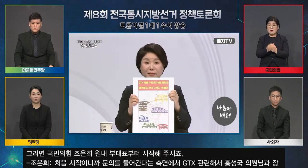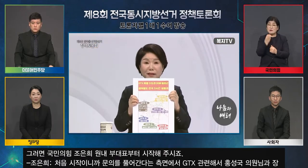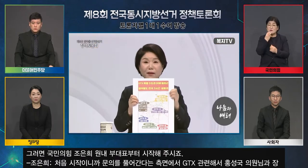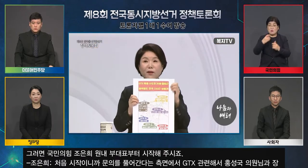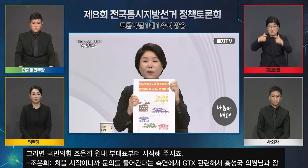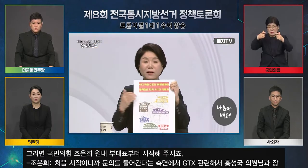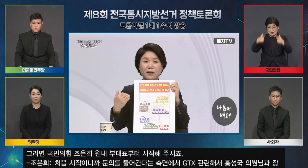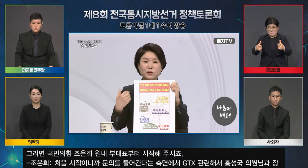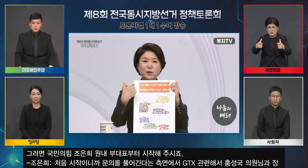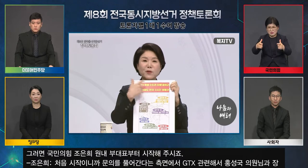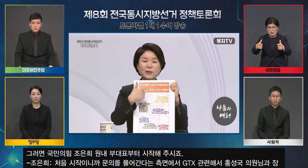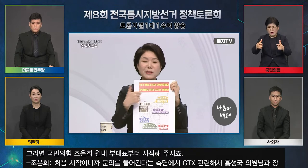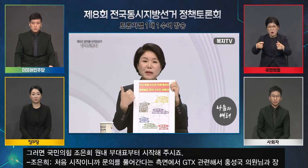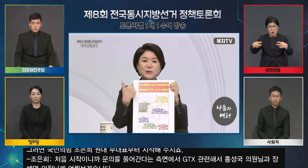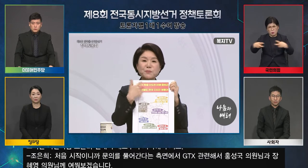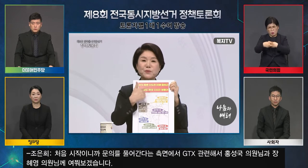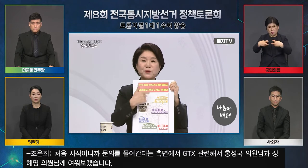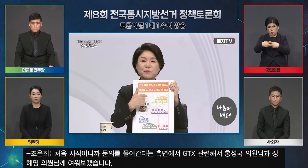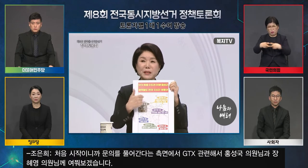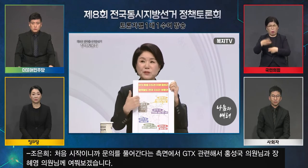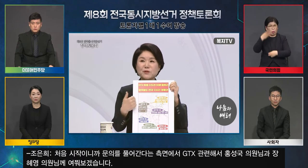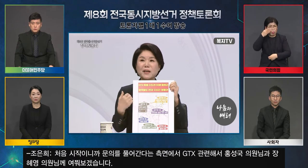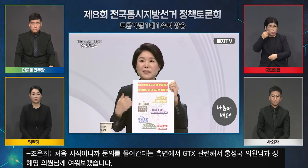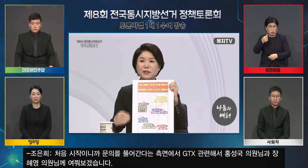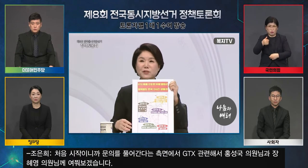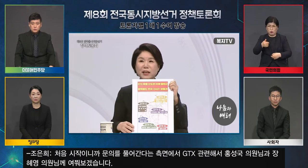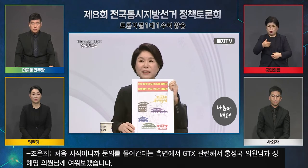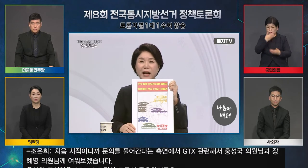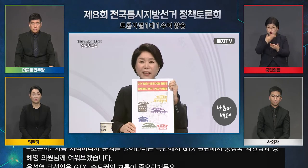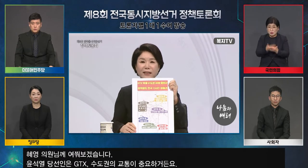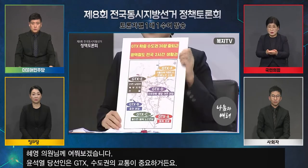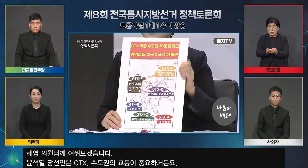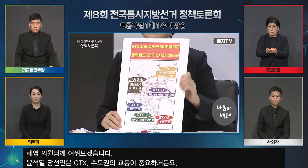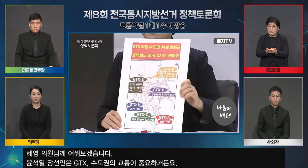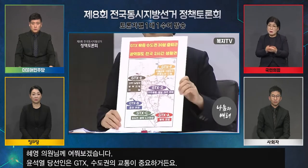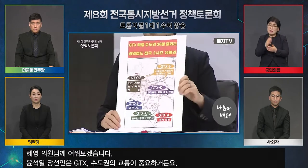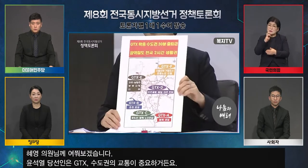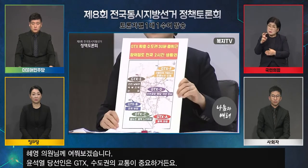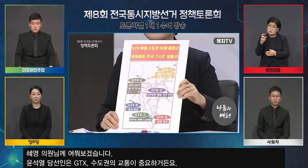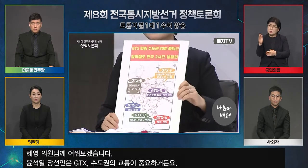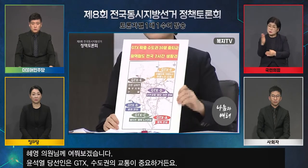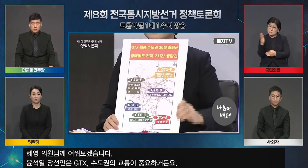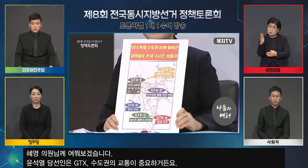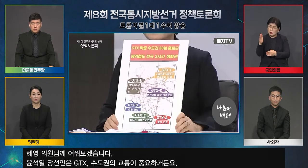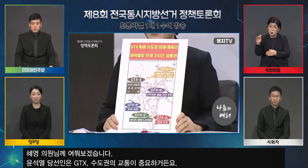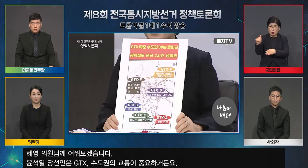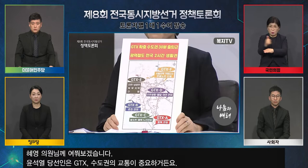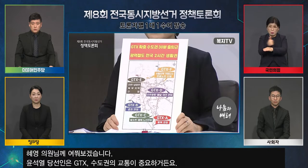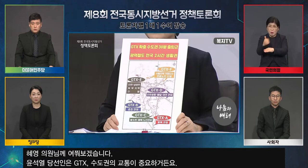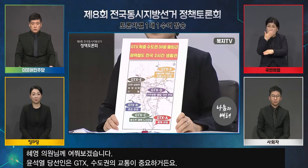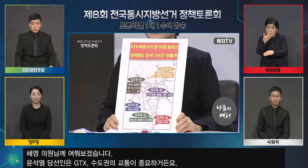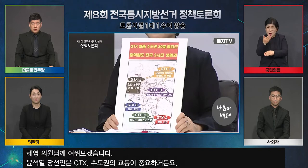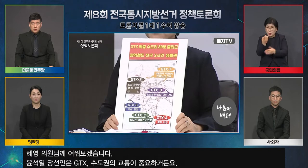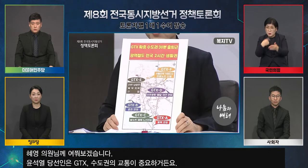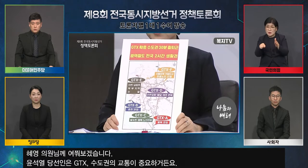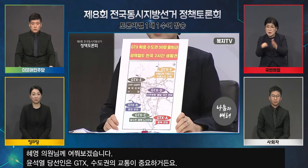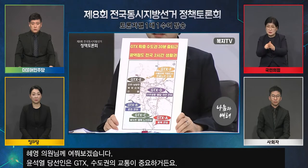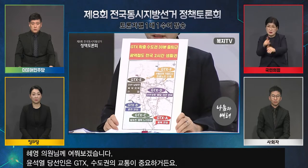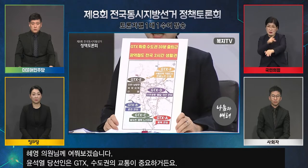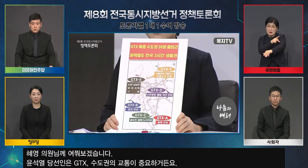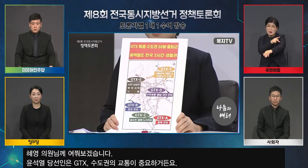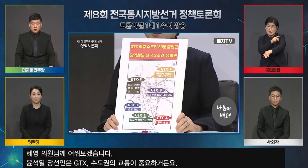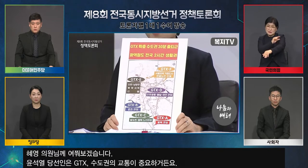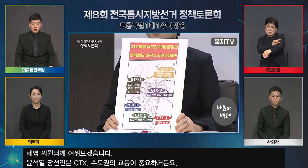중요하거든요. 그러니까 수도권을 30분 만에 출퇴근할 수 있겠다 이렇게 해서 GTX ABCD는